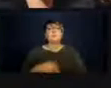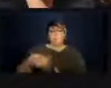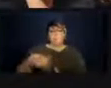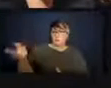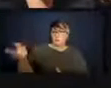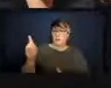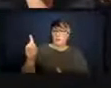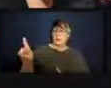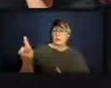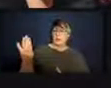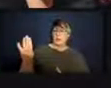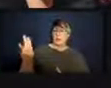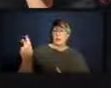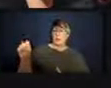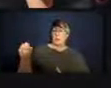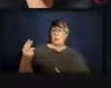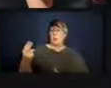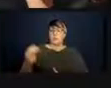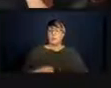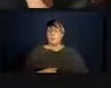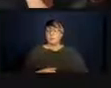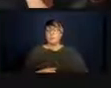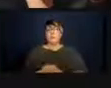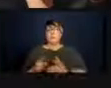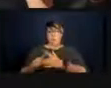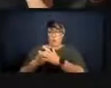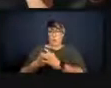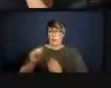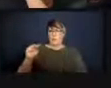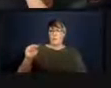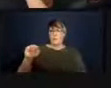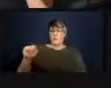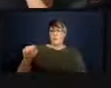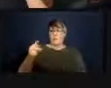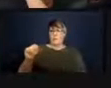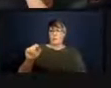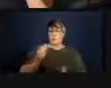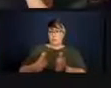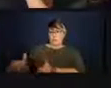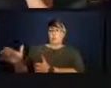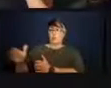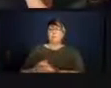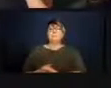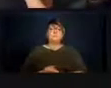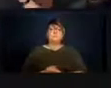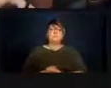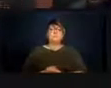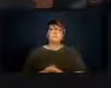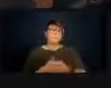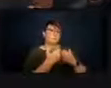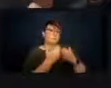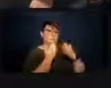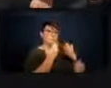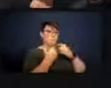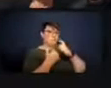ننظر إلى هذه المسائل. لو السيدة بوش ستقدم استراتيجية الجذب